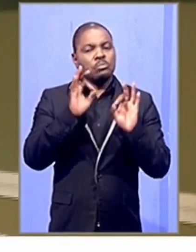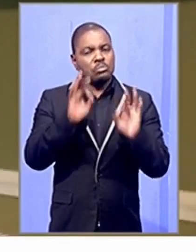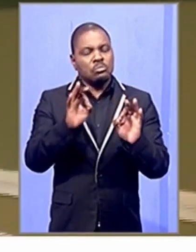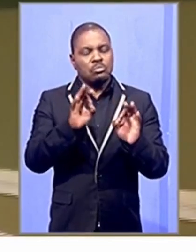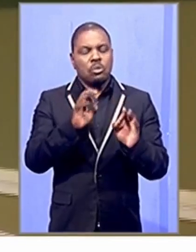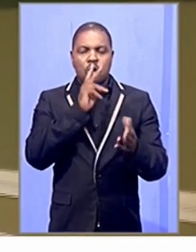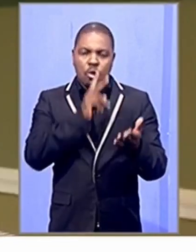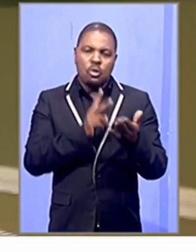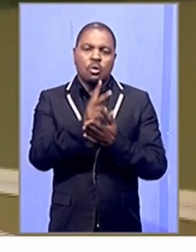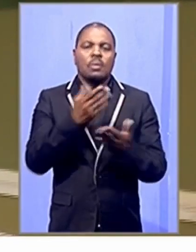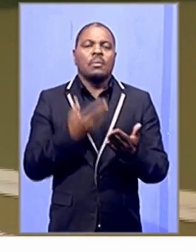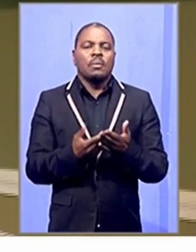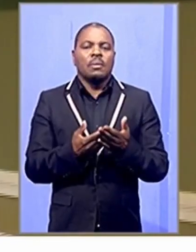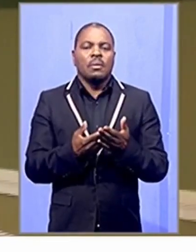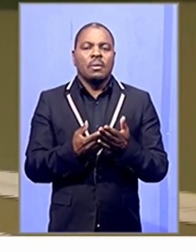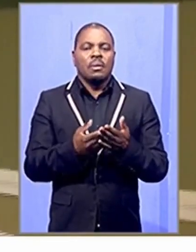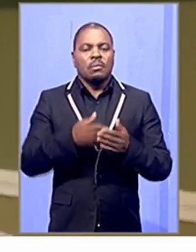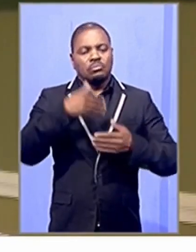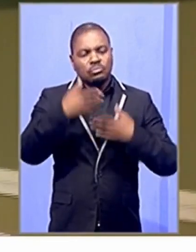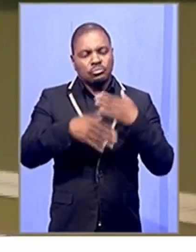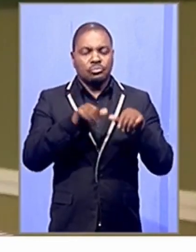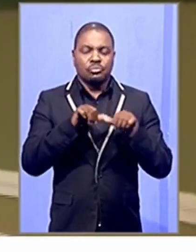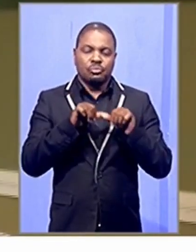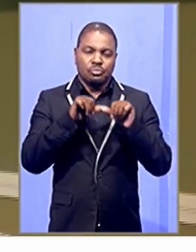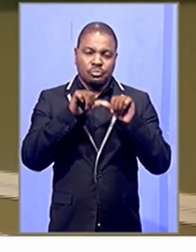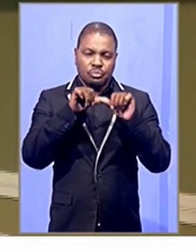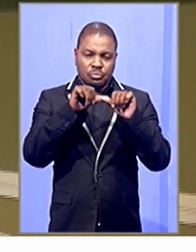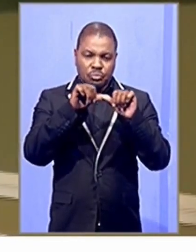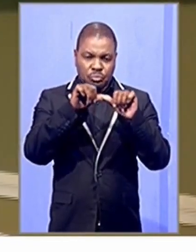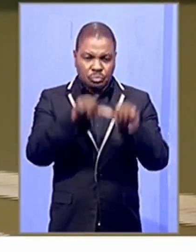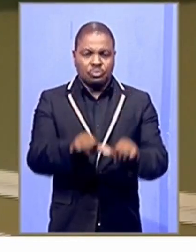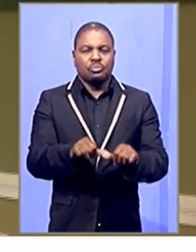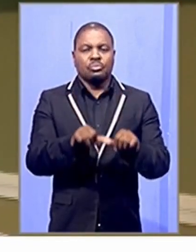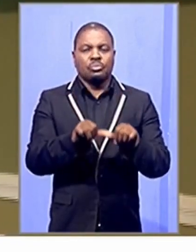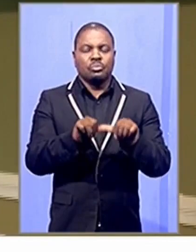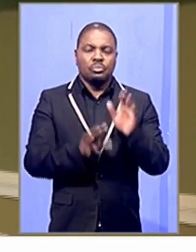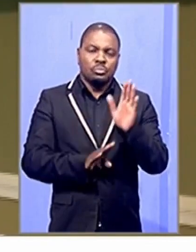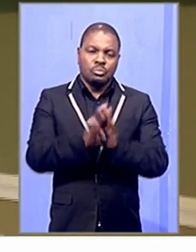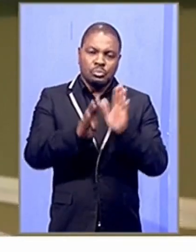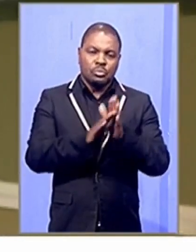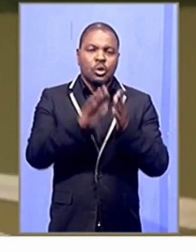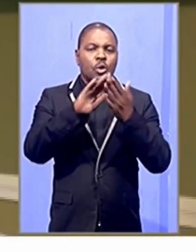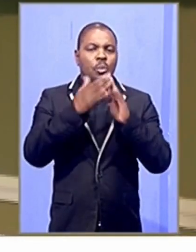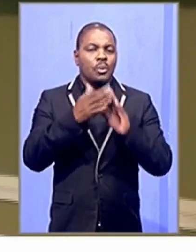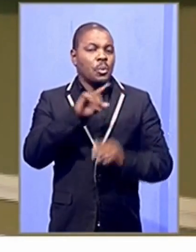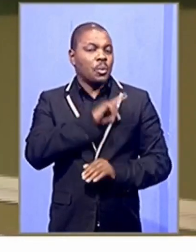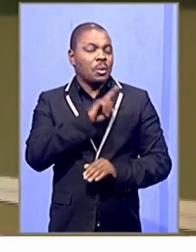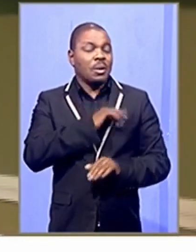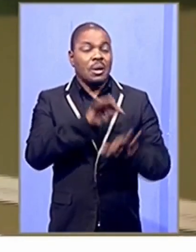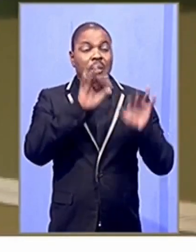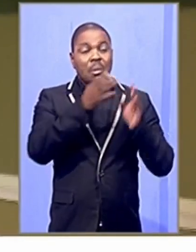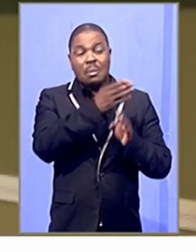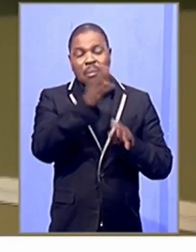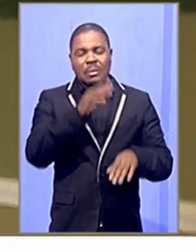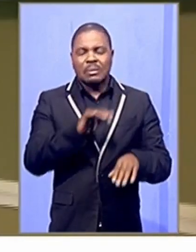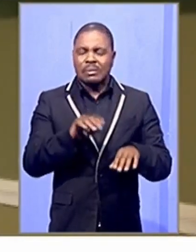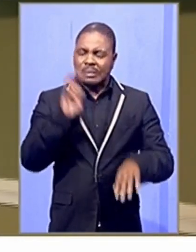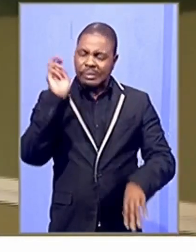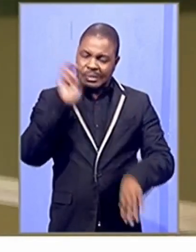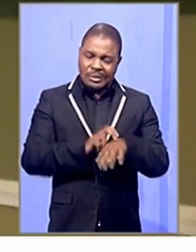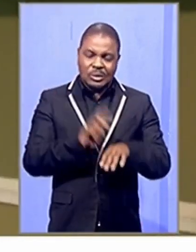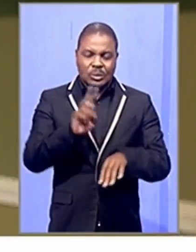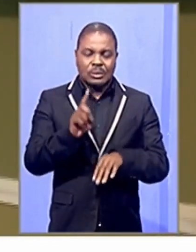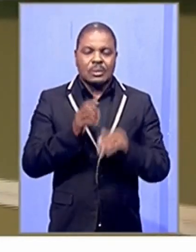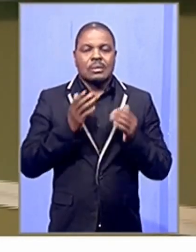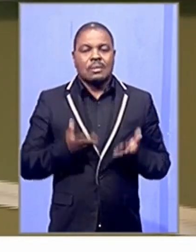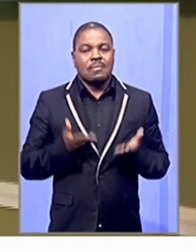ho tshepahala mme ba ntse ba ntshetsa pele metse ya rona hobane batho ba rona ntwe ba e hlokang haholo ho rona